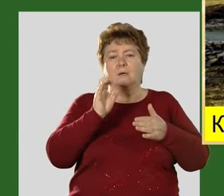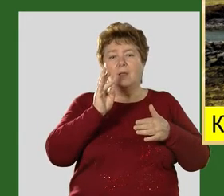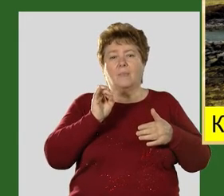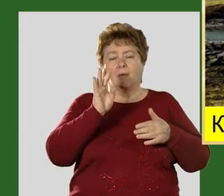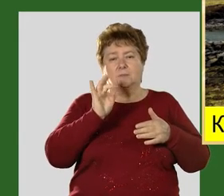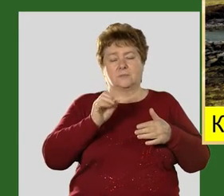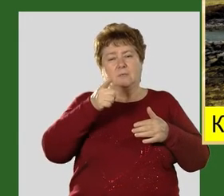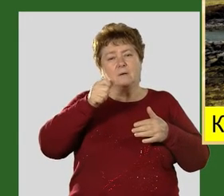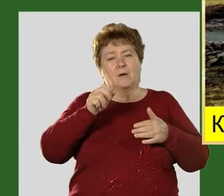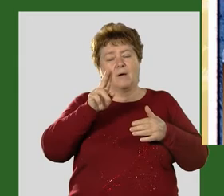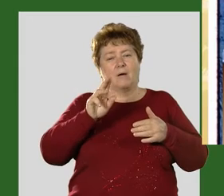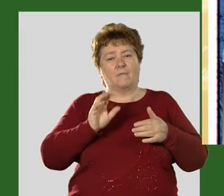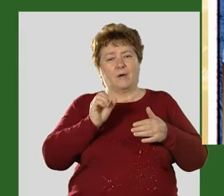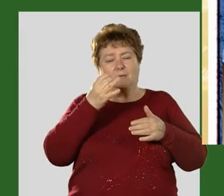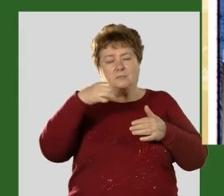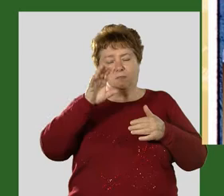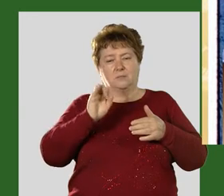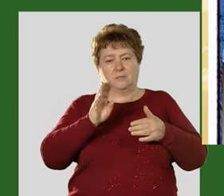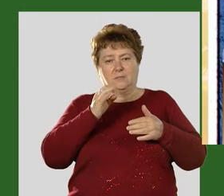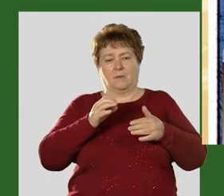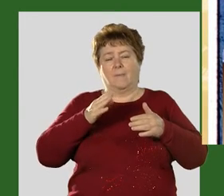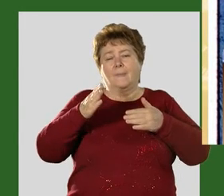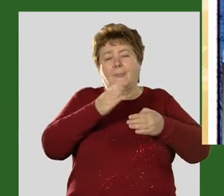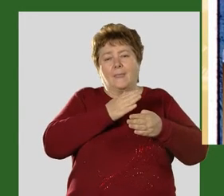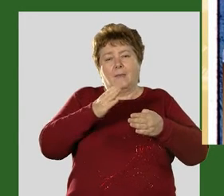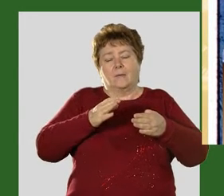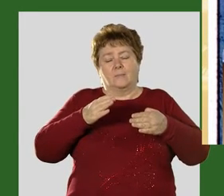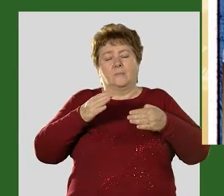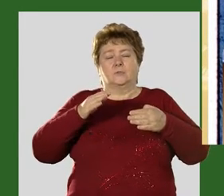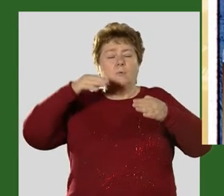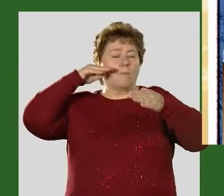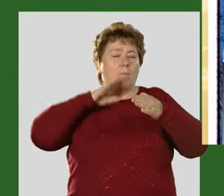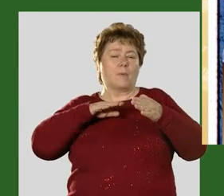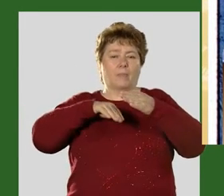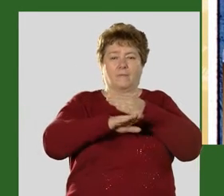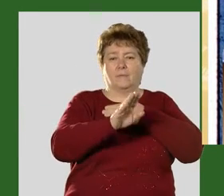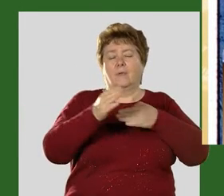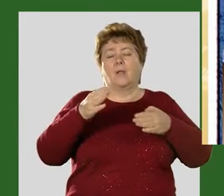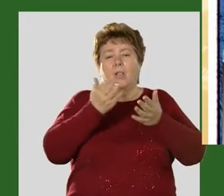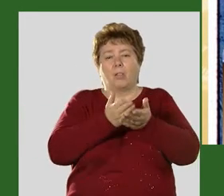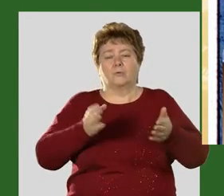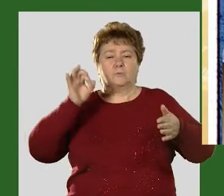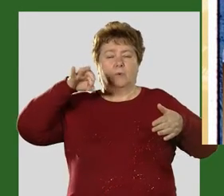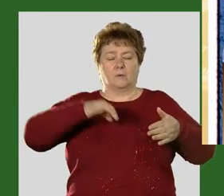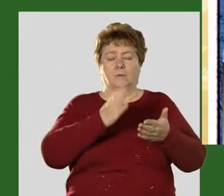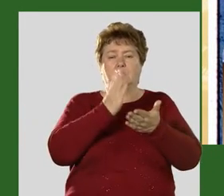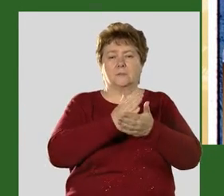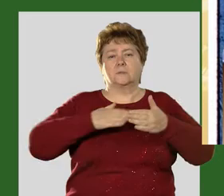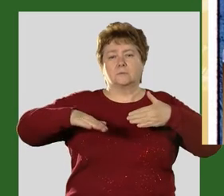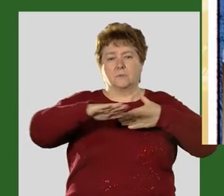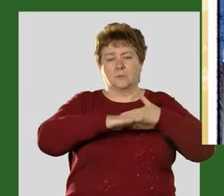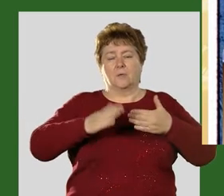Канарские, Гавайские. Между подводной окраиной материка и ложем океана расположена